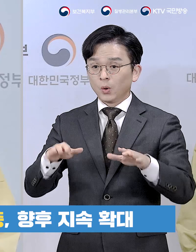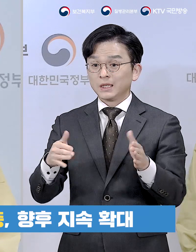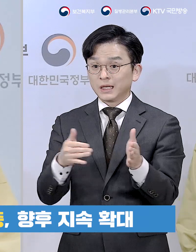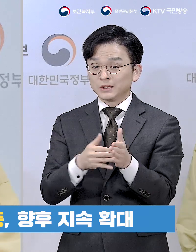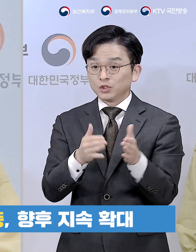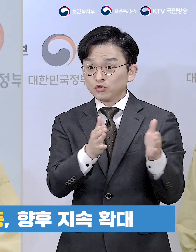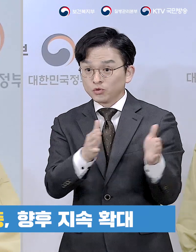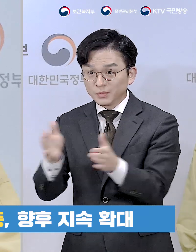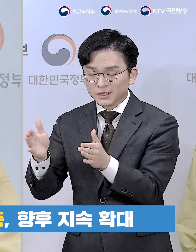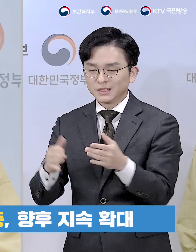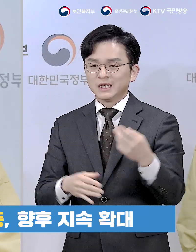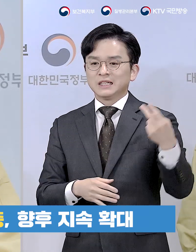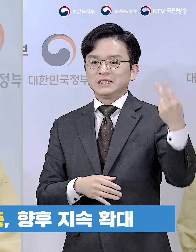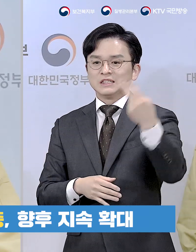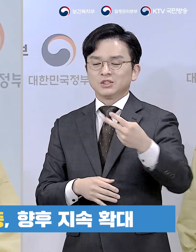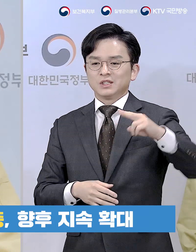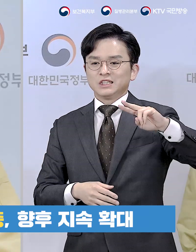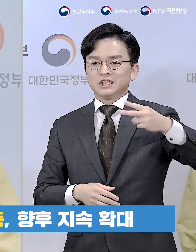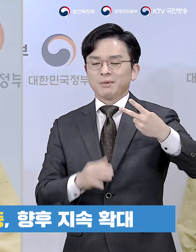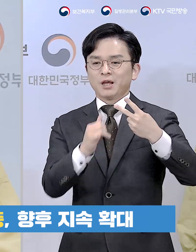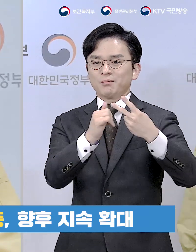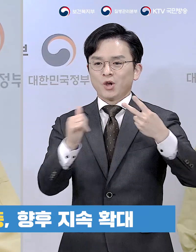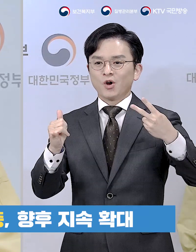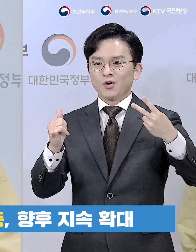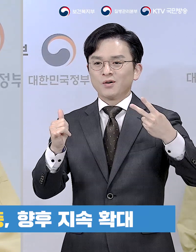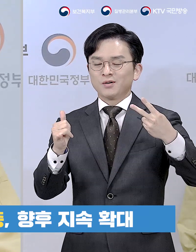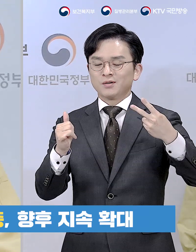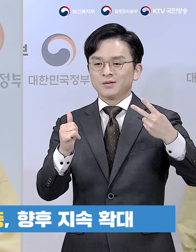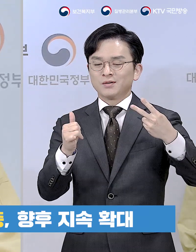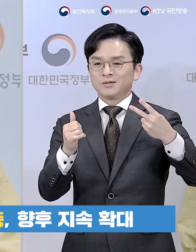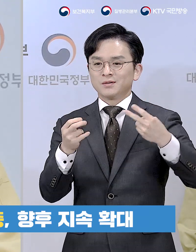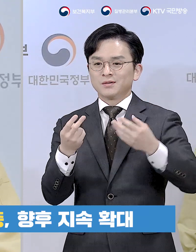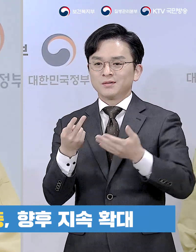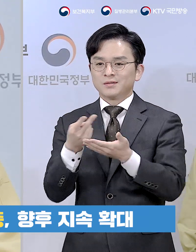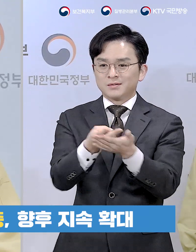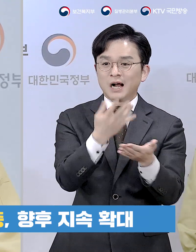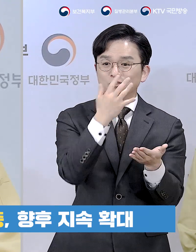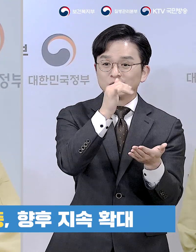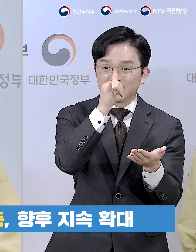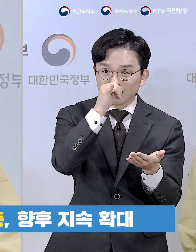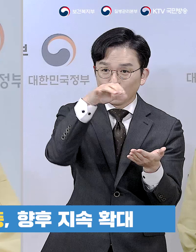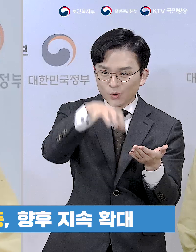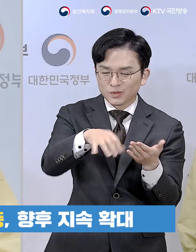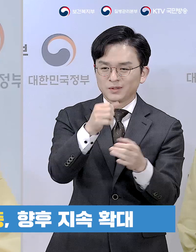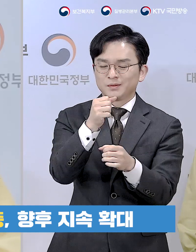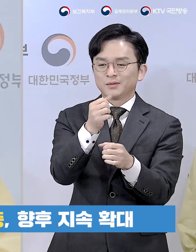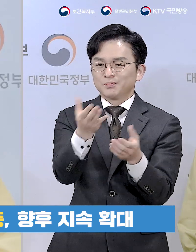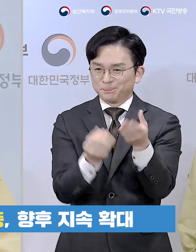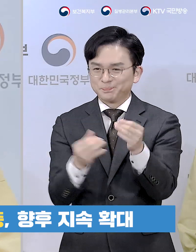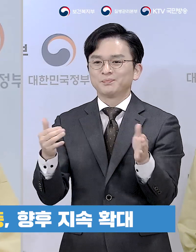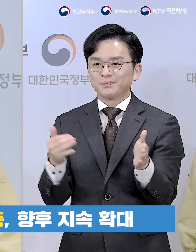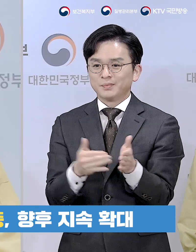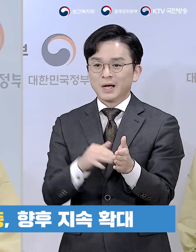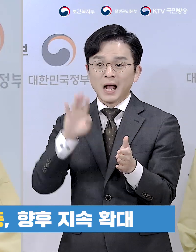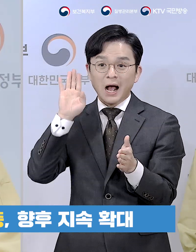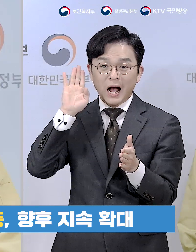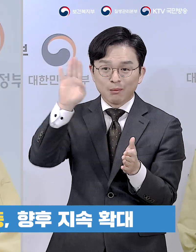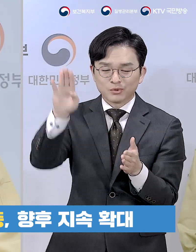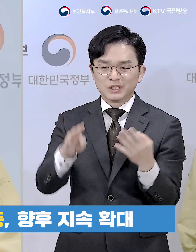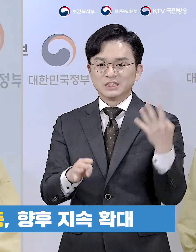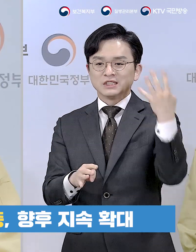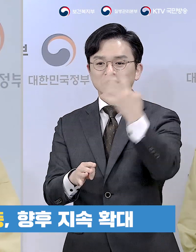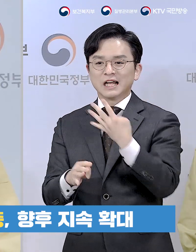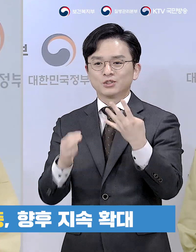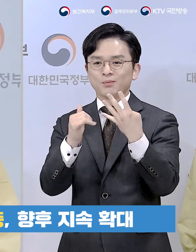생활치료센터는 범정부적인 노력을 기울여 오늘까지 약 2,200명 정원의 10개 센터까지